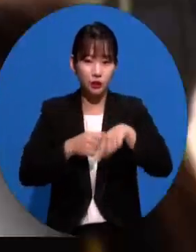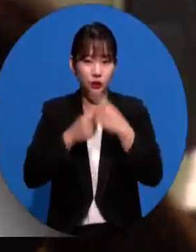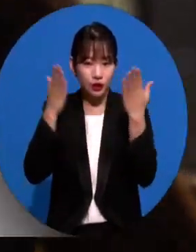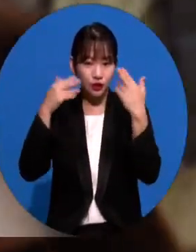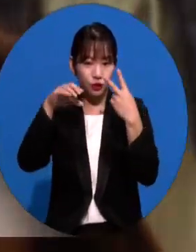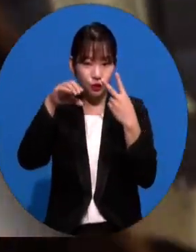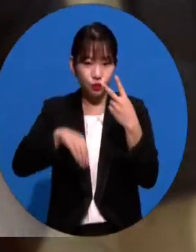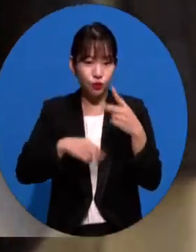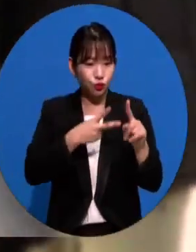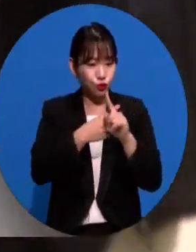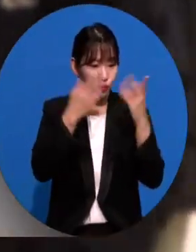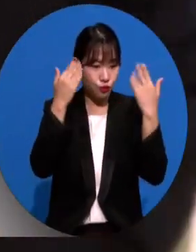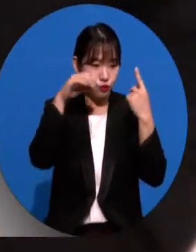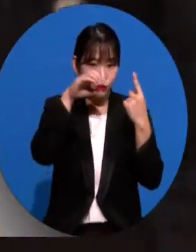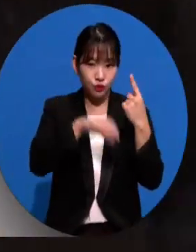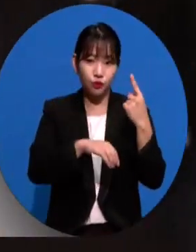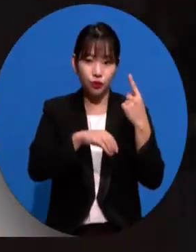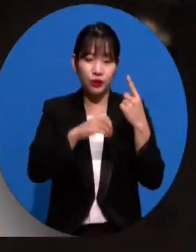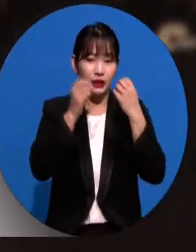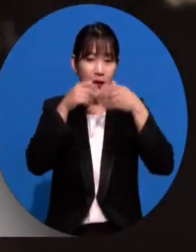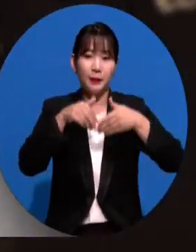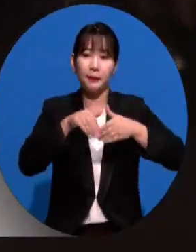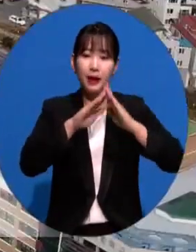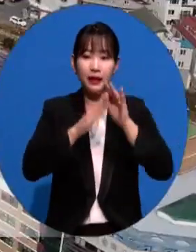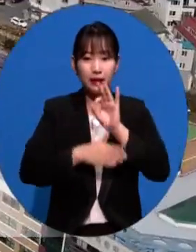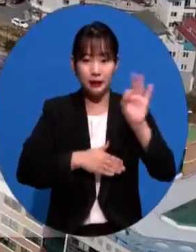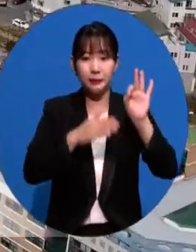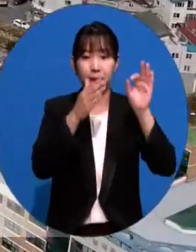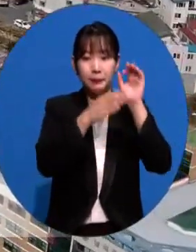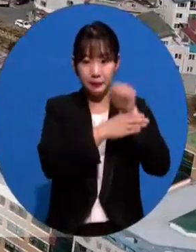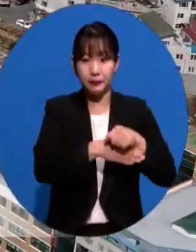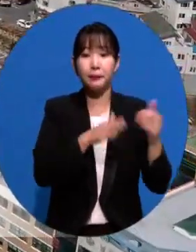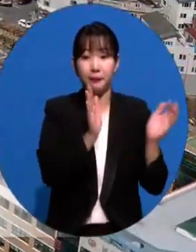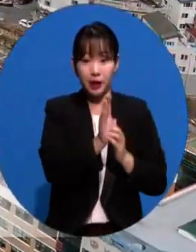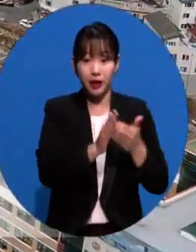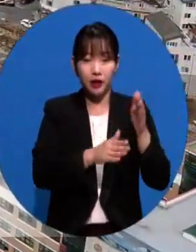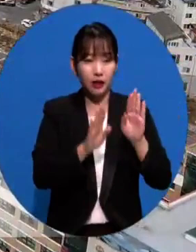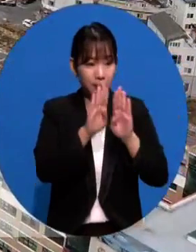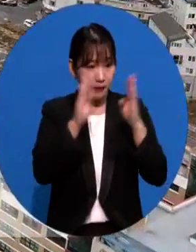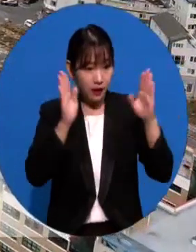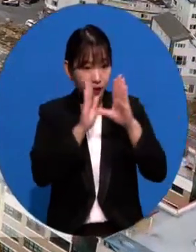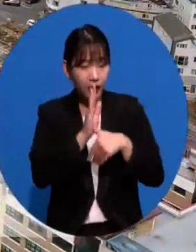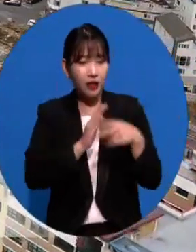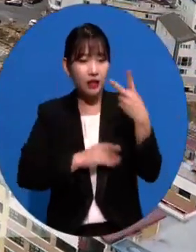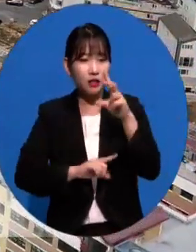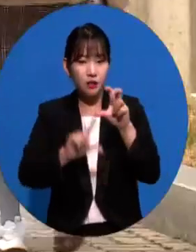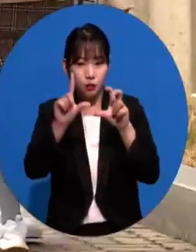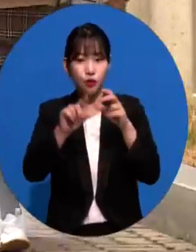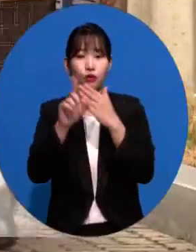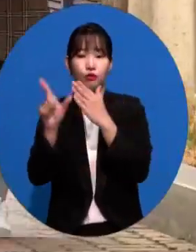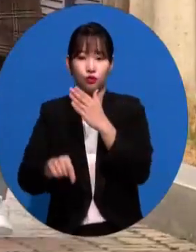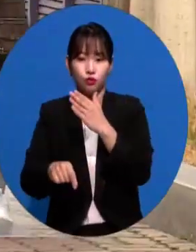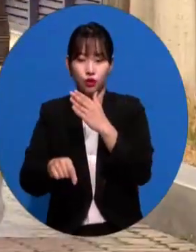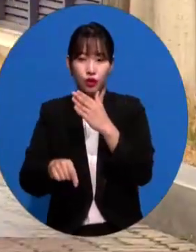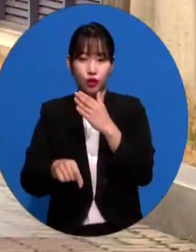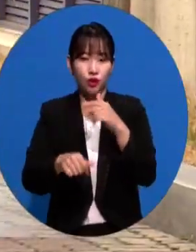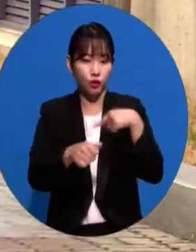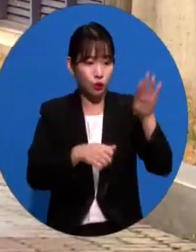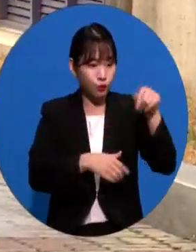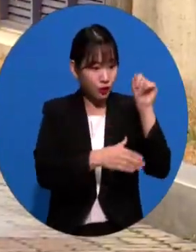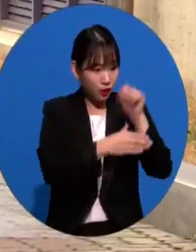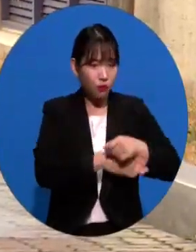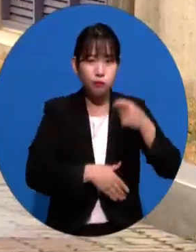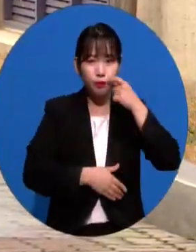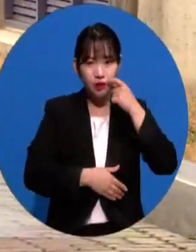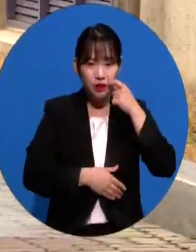초등학교 도곳과 중학교 한 것이 신설 승인 받았는데 개교식이란 2025년 9월 교육부